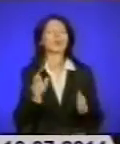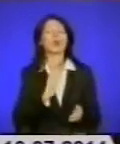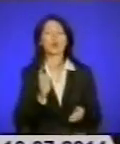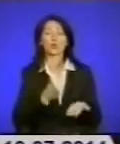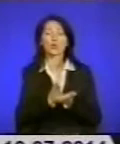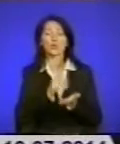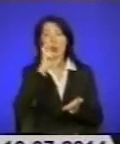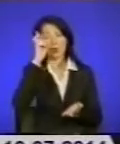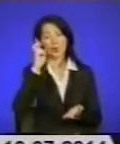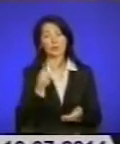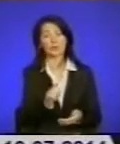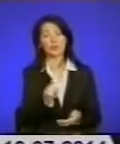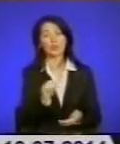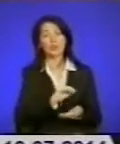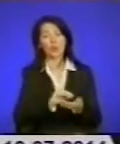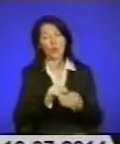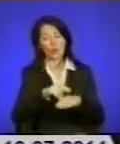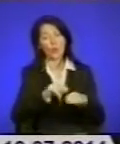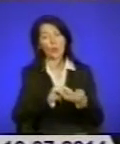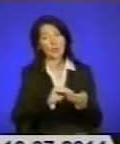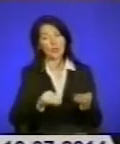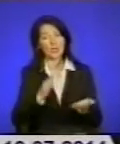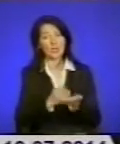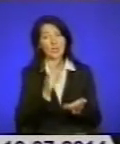В цьому писанні є сказано: